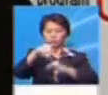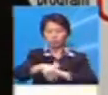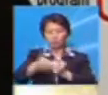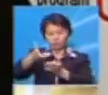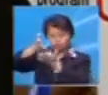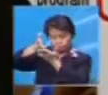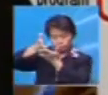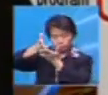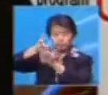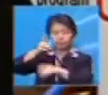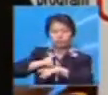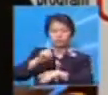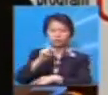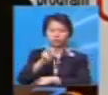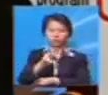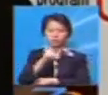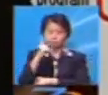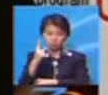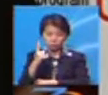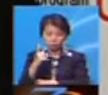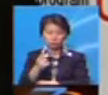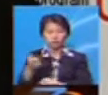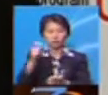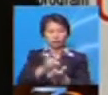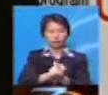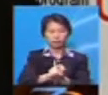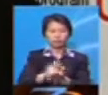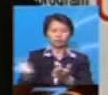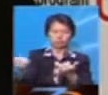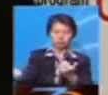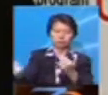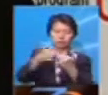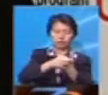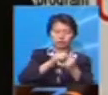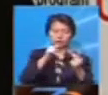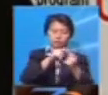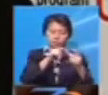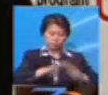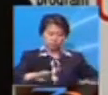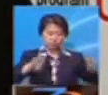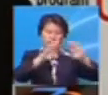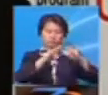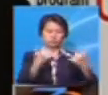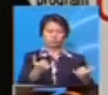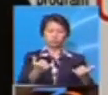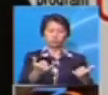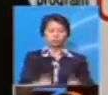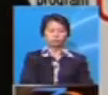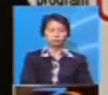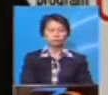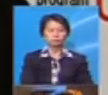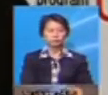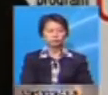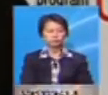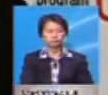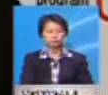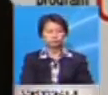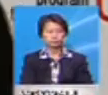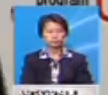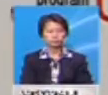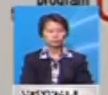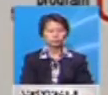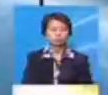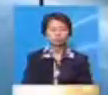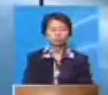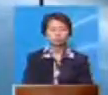langsung di TV1. Dan untuk laporan selanjutnya saudara, kembali bersama Syahril dan juga Atika di Studio 3 Wisma TV.